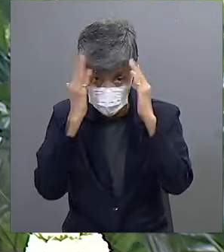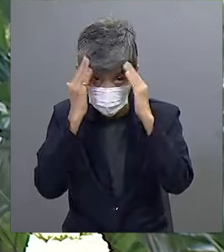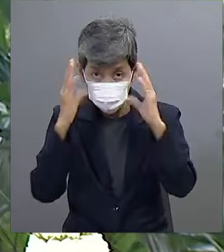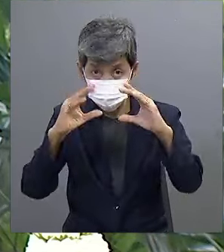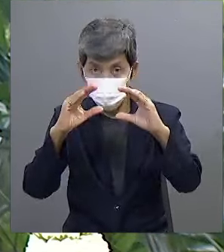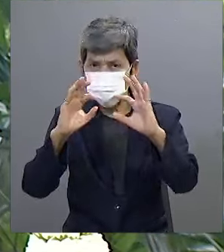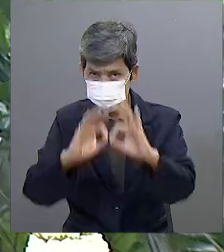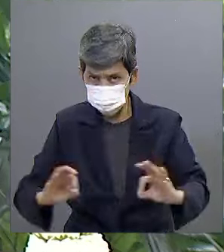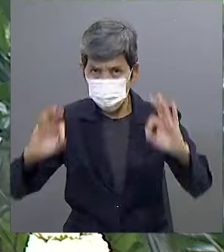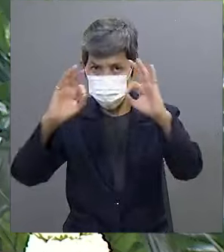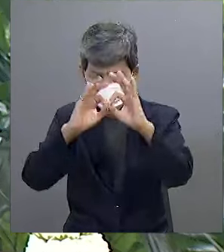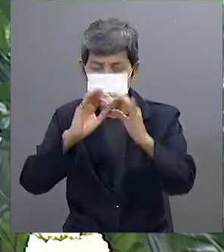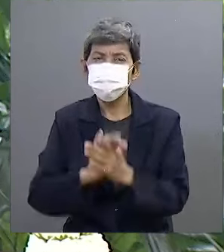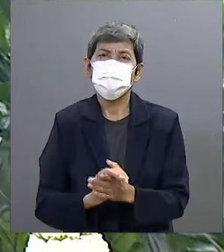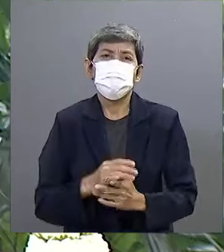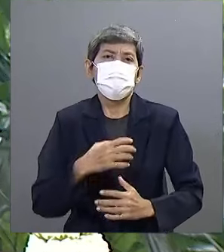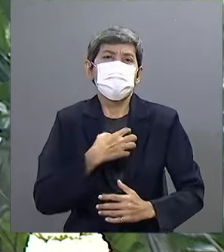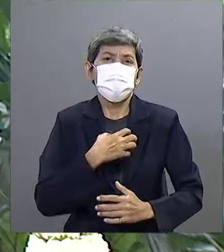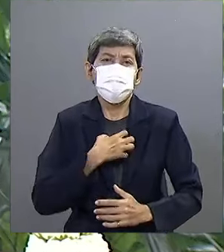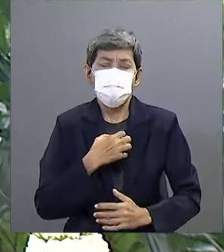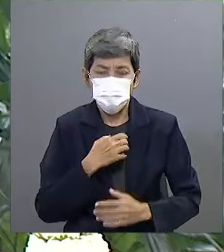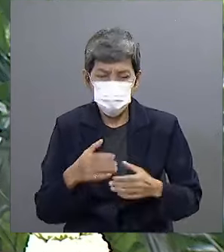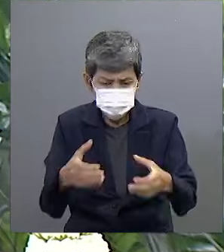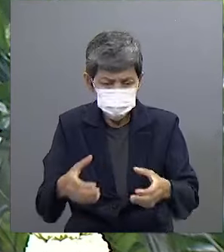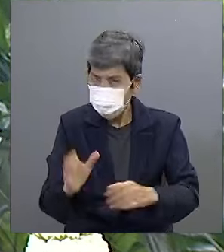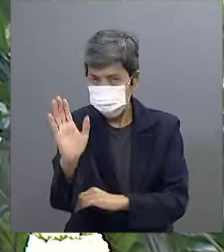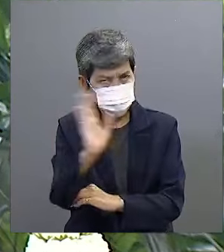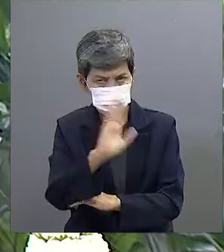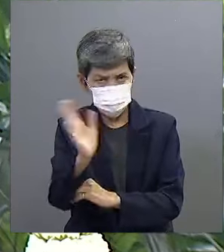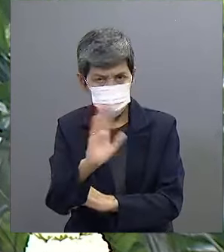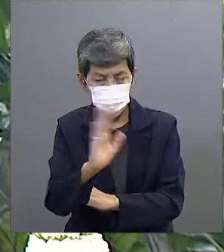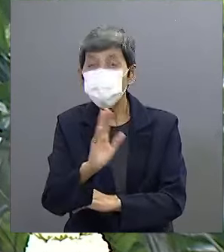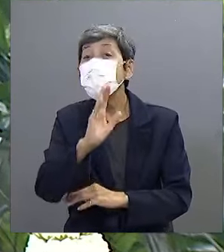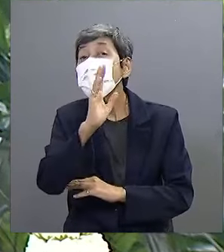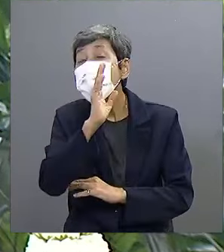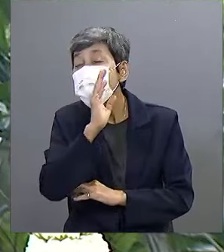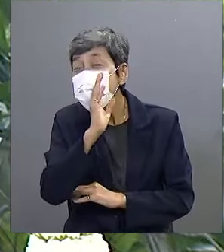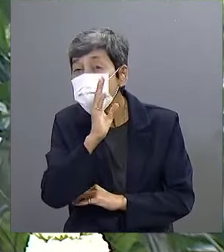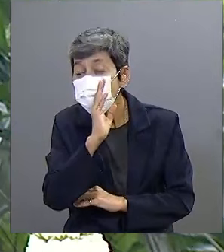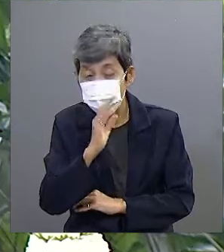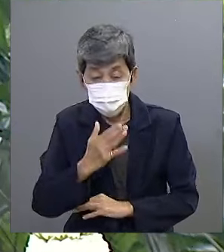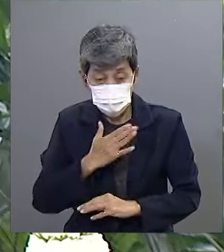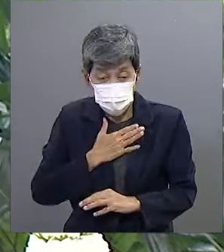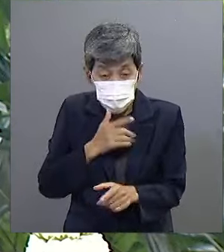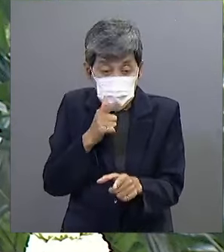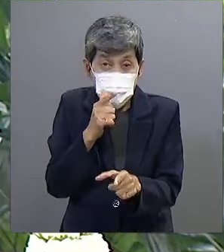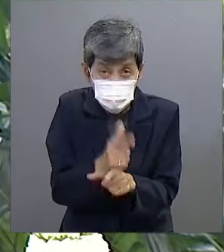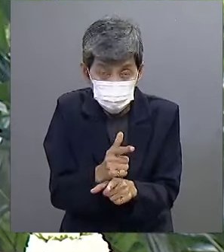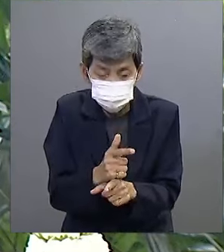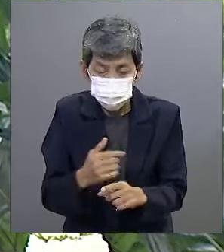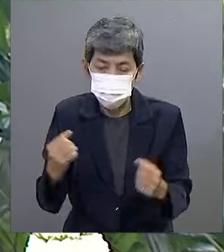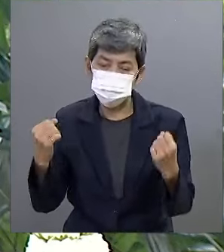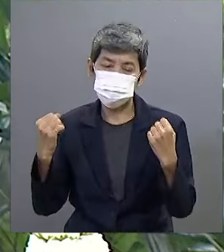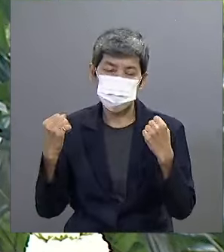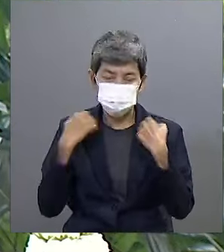ก็อยากให้หลีกเลี่ยงการเขย่าเด็กนะคะแล้วก็ถ้าเกิดว่าคนเลี้ยงเนี่ยค่ะมีความอ่อนล้ามีความเครียดเนื่อง